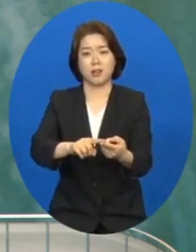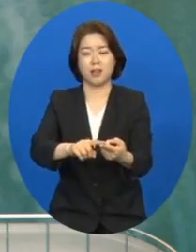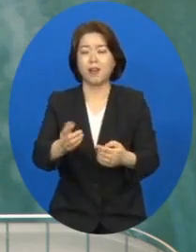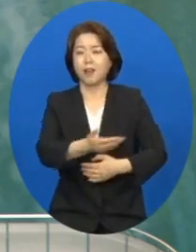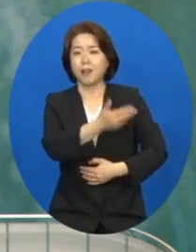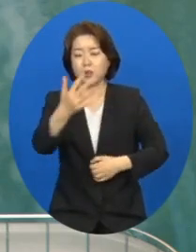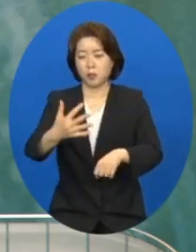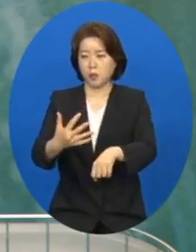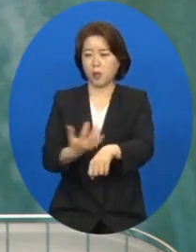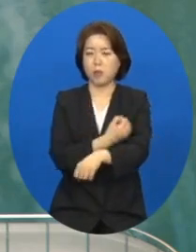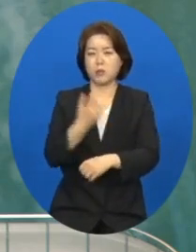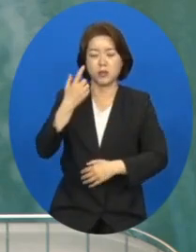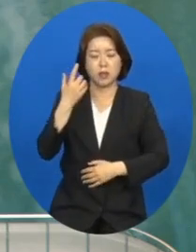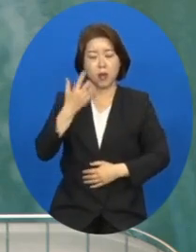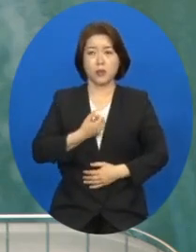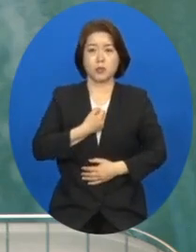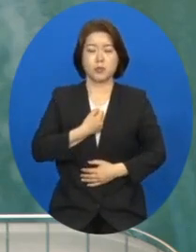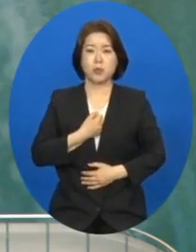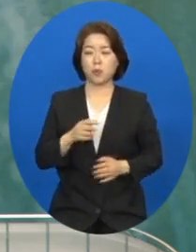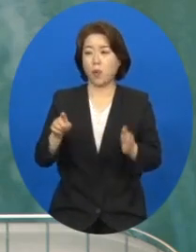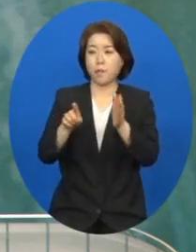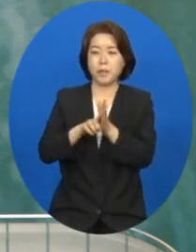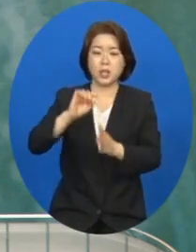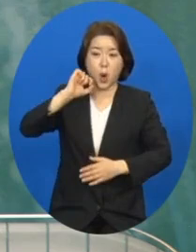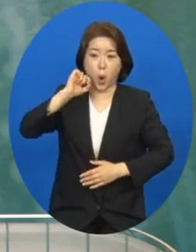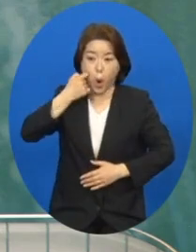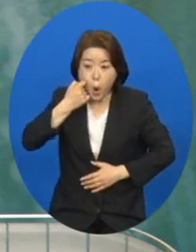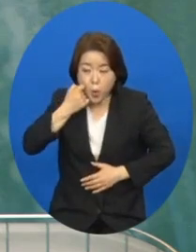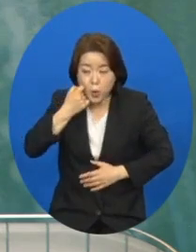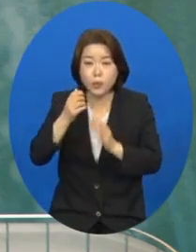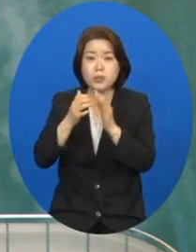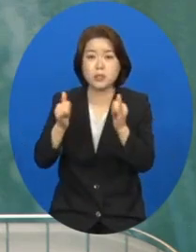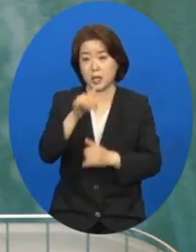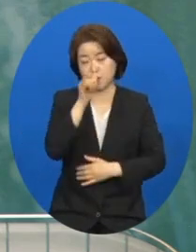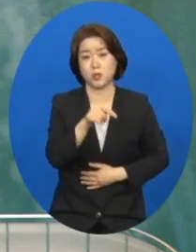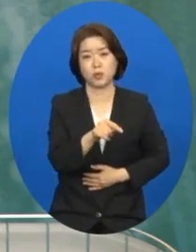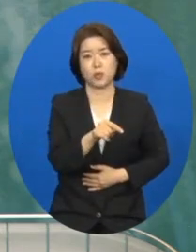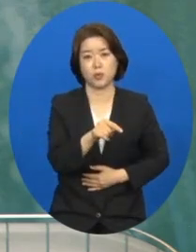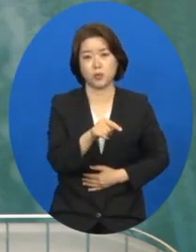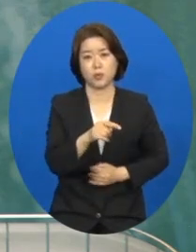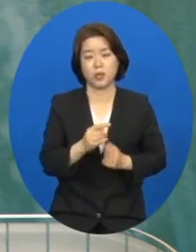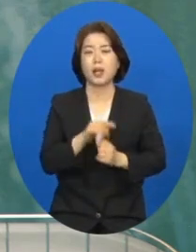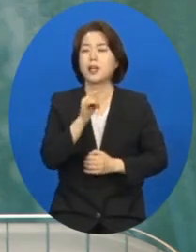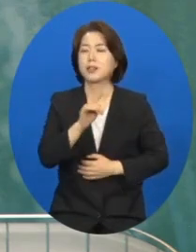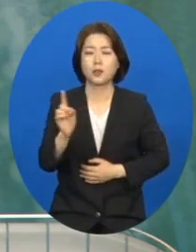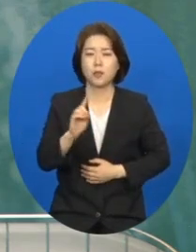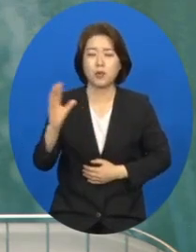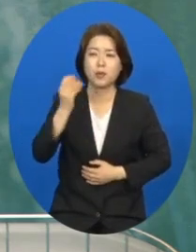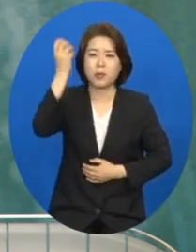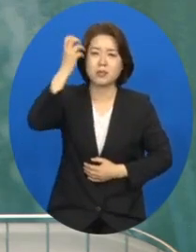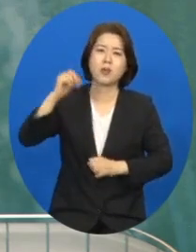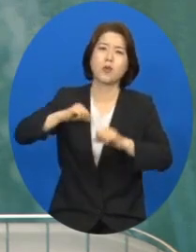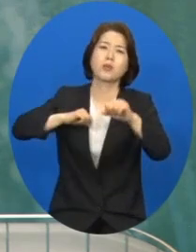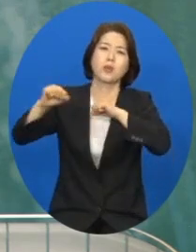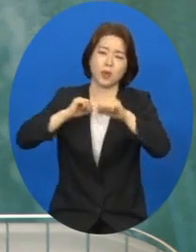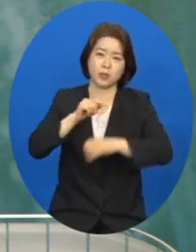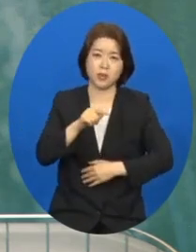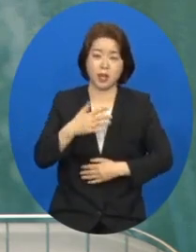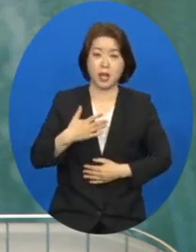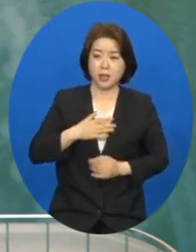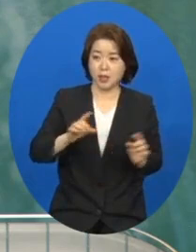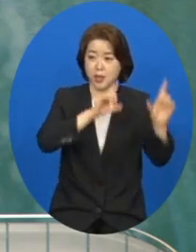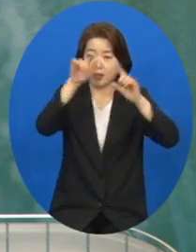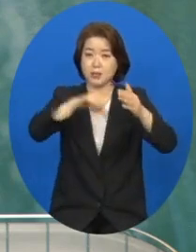여러분에게 엄청난 충격이고 믿어지지 않는 일 사람이 있는 거예요. 성령께서 역사하신, 내 삶